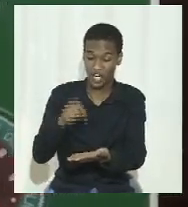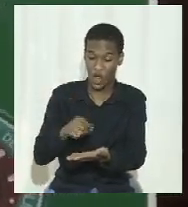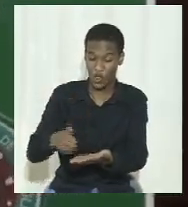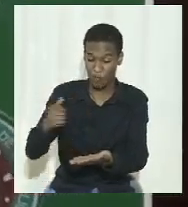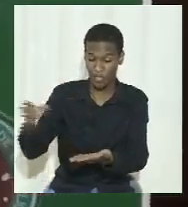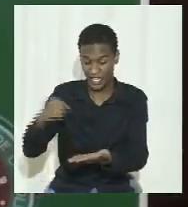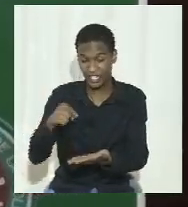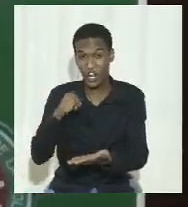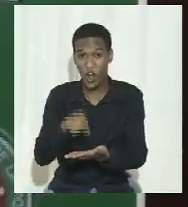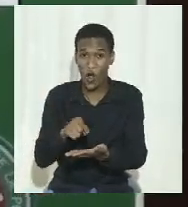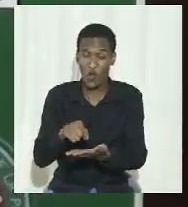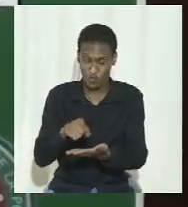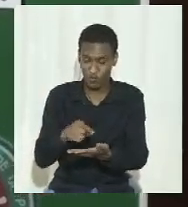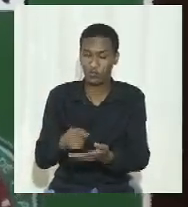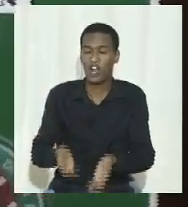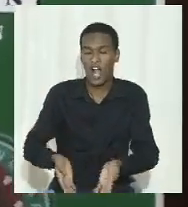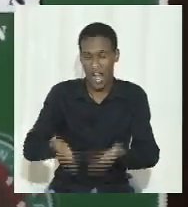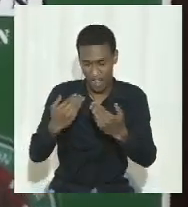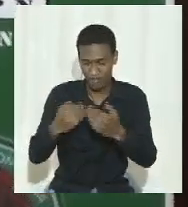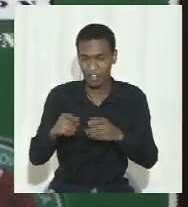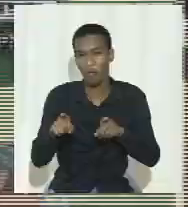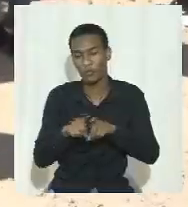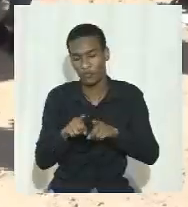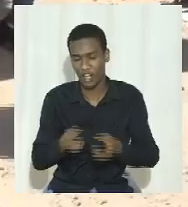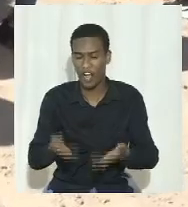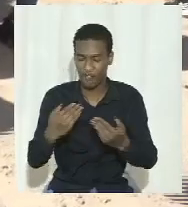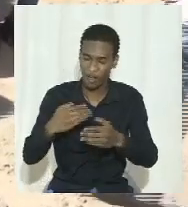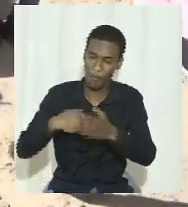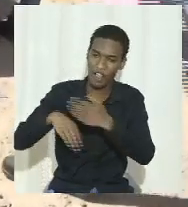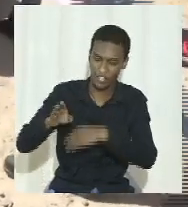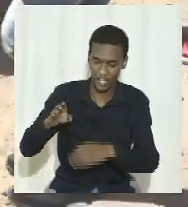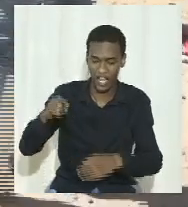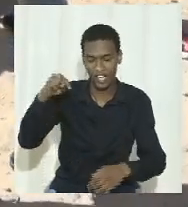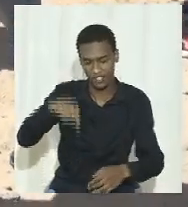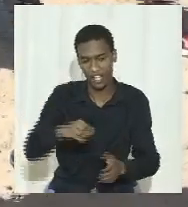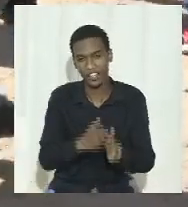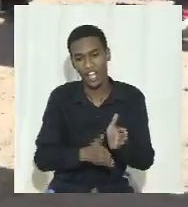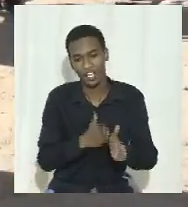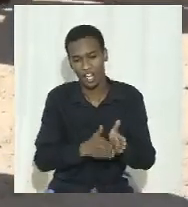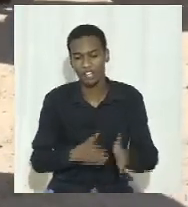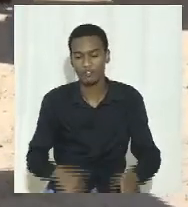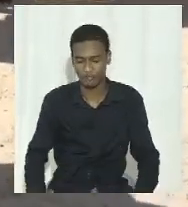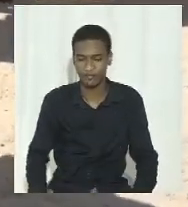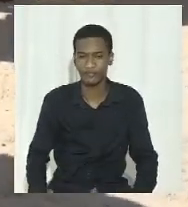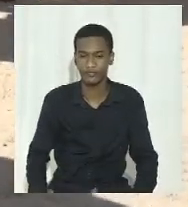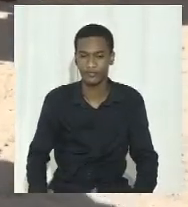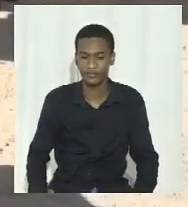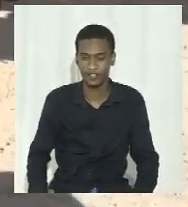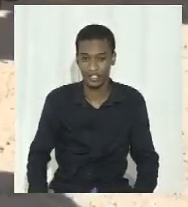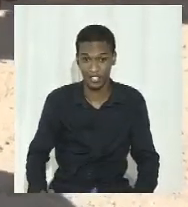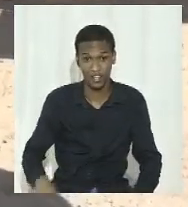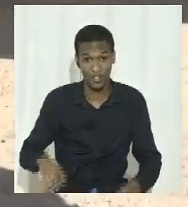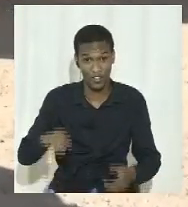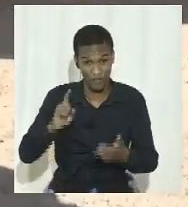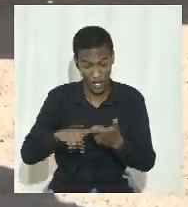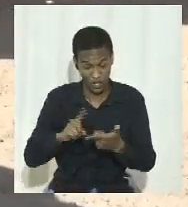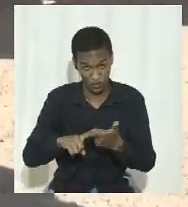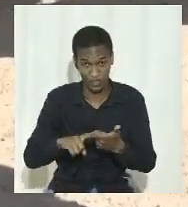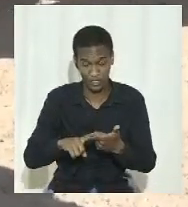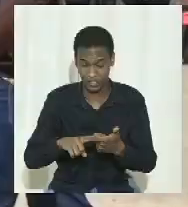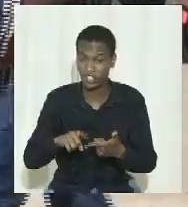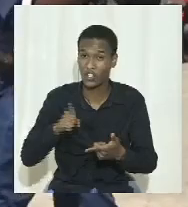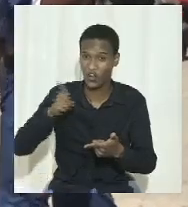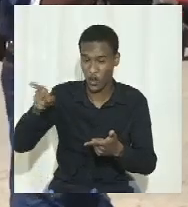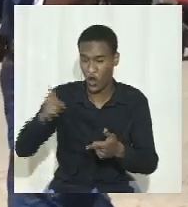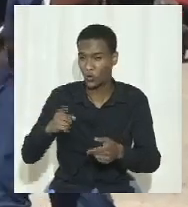autorise zany a mise déplacé mankatea Antananarivo. Hialoavan'ny fizahana ara-pahasalamana fanindroany ny fanatanterahana ny dingana manaraka